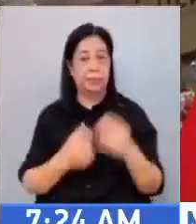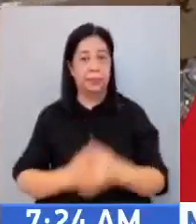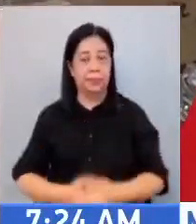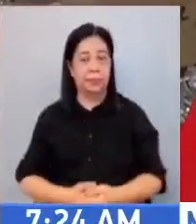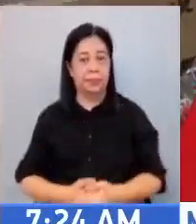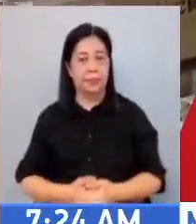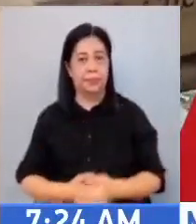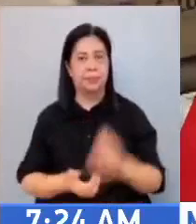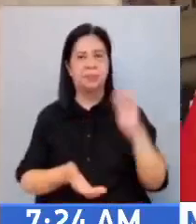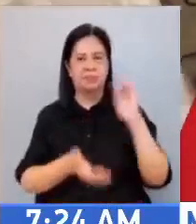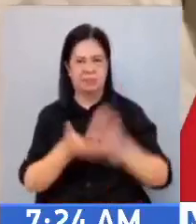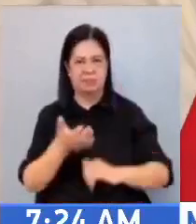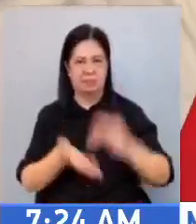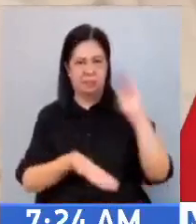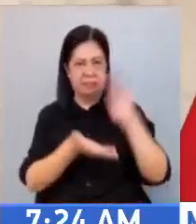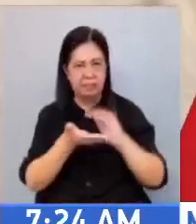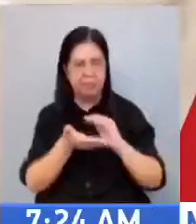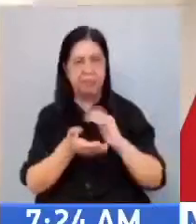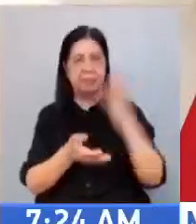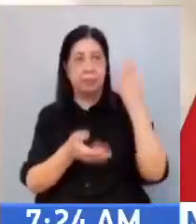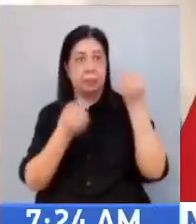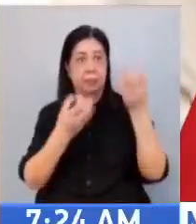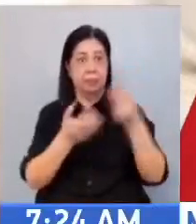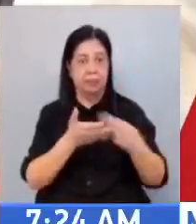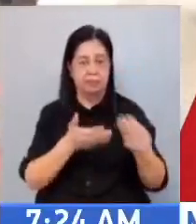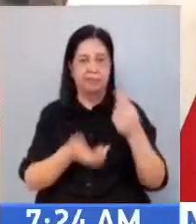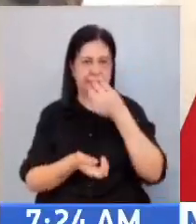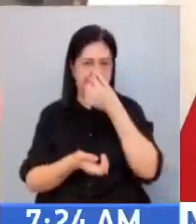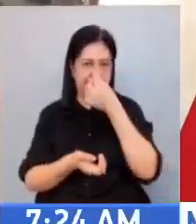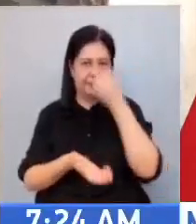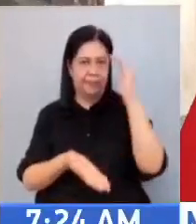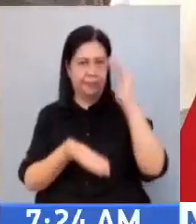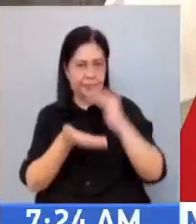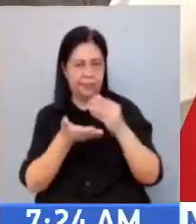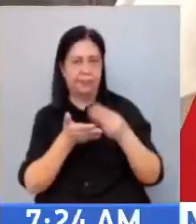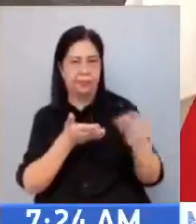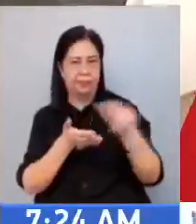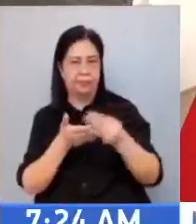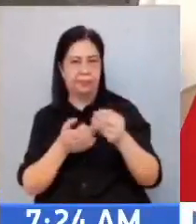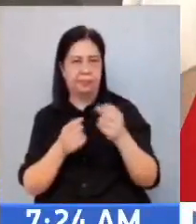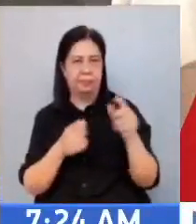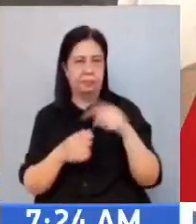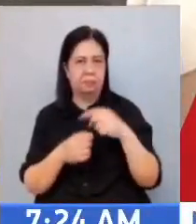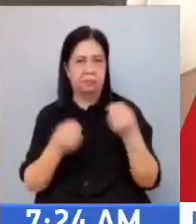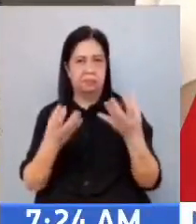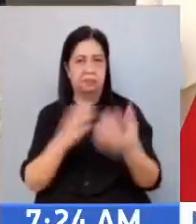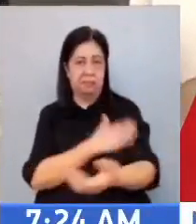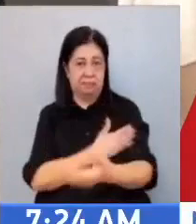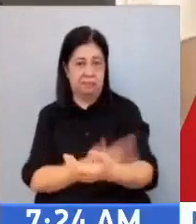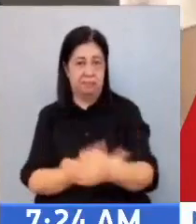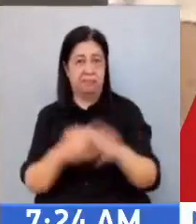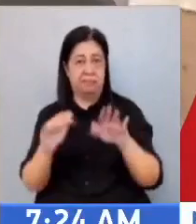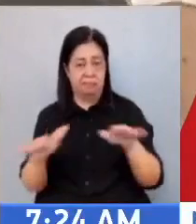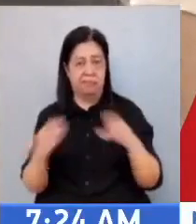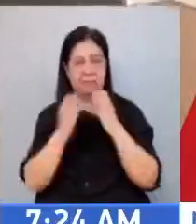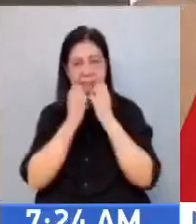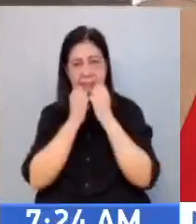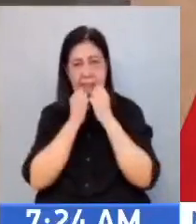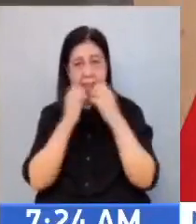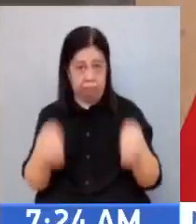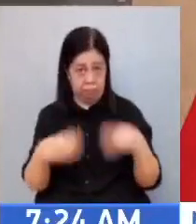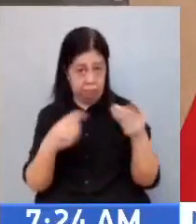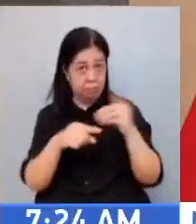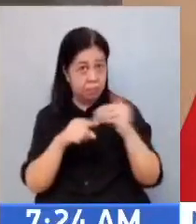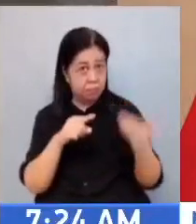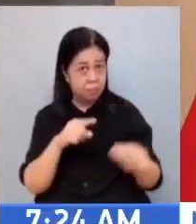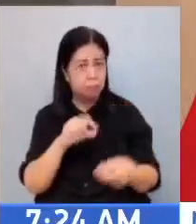na lang po sila ng mga item. Ah, binabawasan na lang. Binabawasan yung mga item. Lalo na kung marami silang anak. Opo, yung quantity. Ay, nagbibigay naman kayo ng discount? Yes, ma'am,